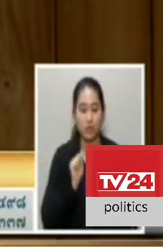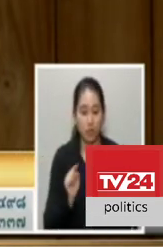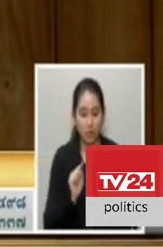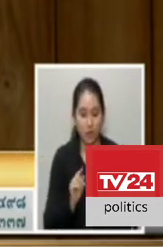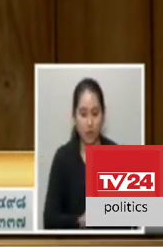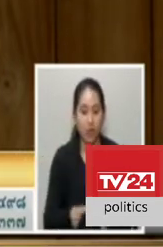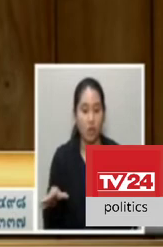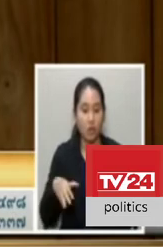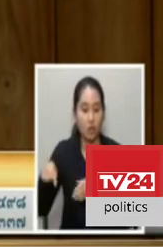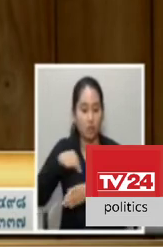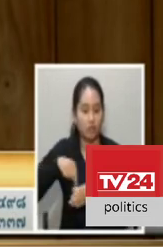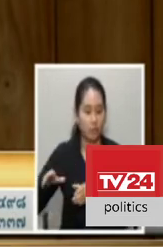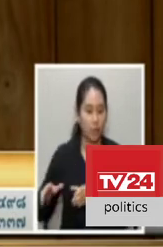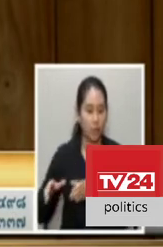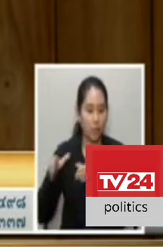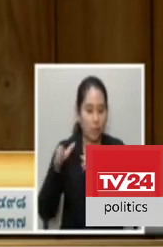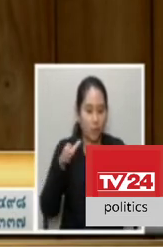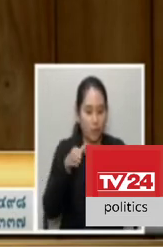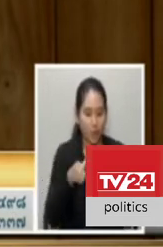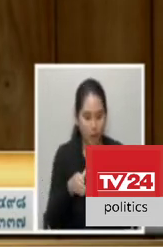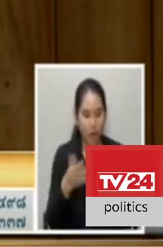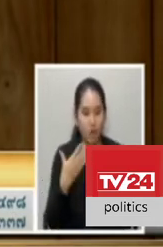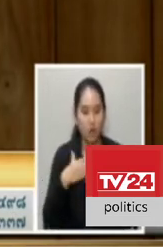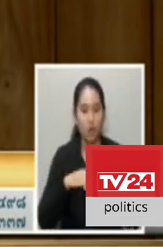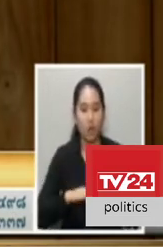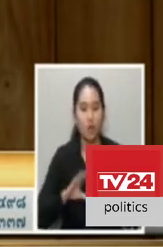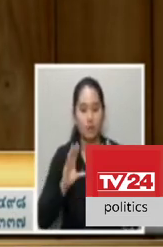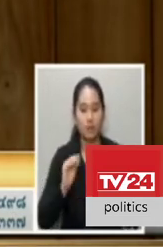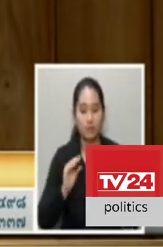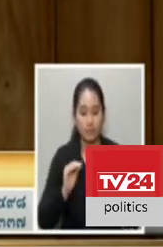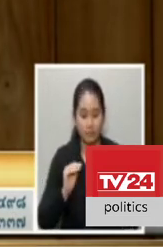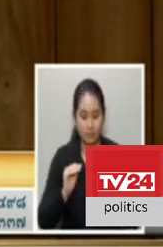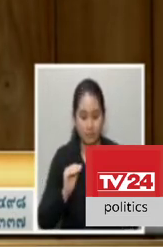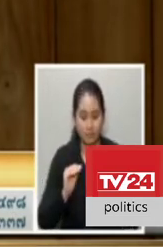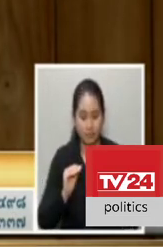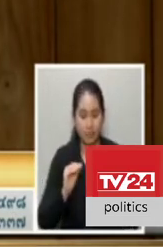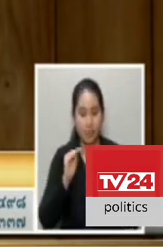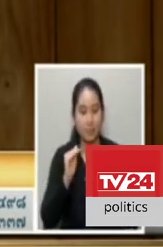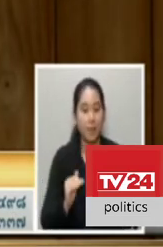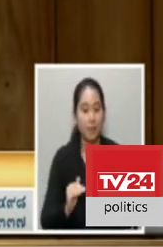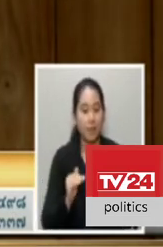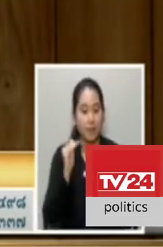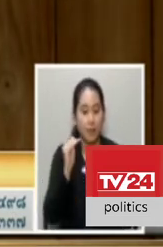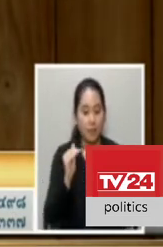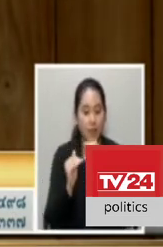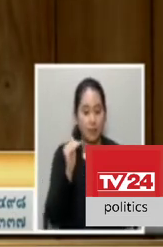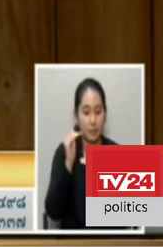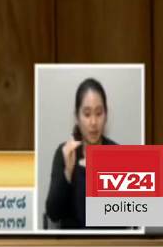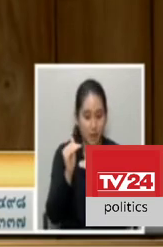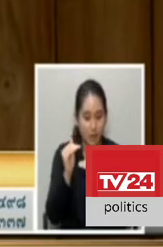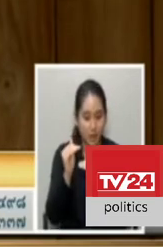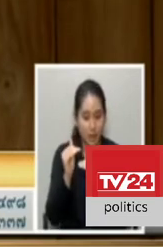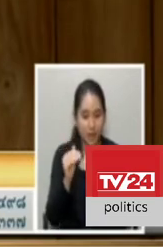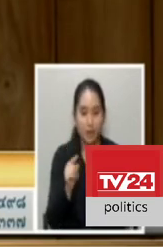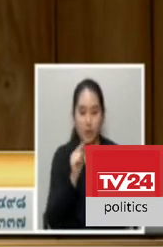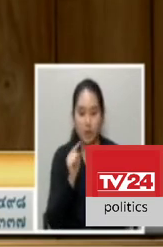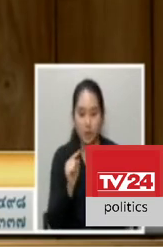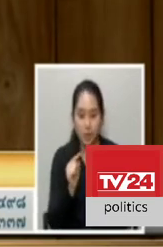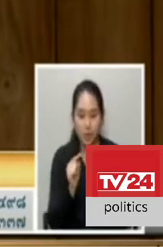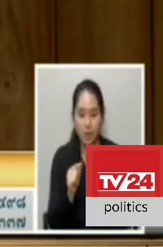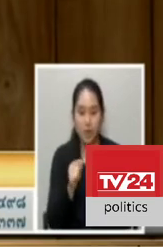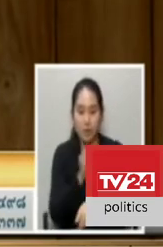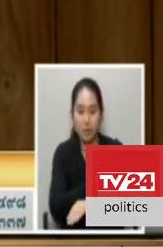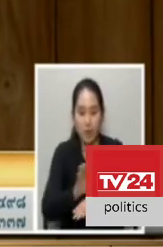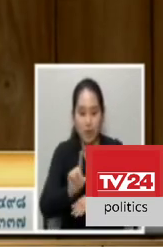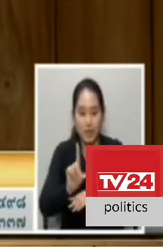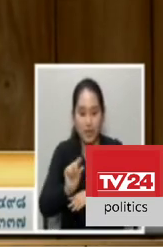เซปนะฮะได้มาถึงจุดที่เรียกว่าได้เจรจาครบ20บทน